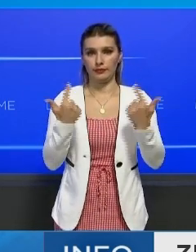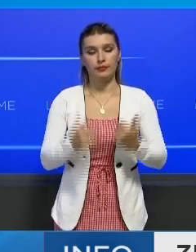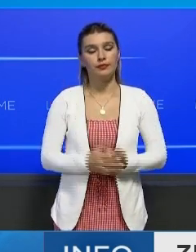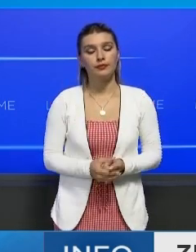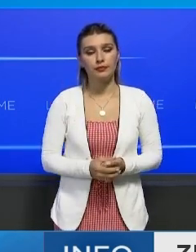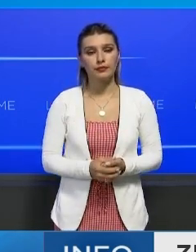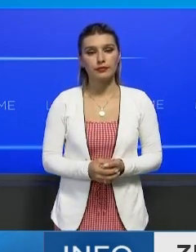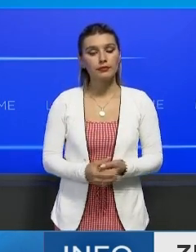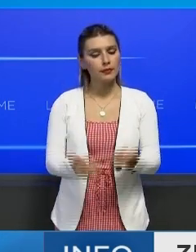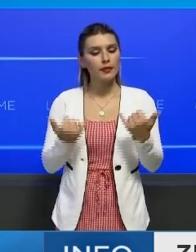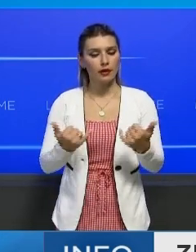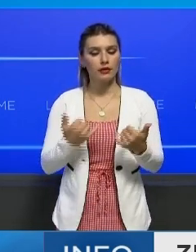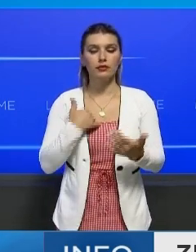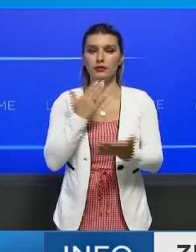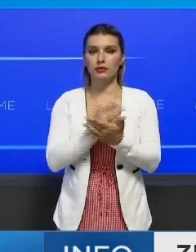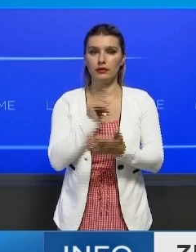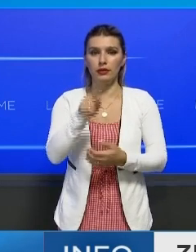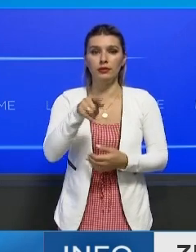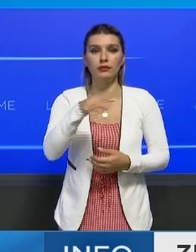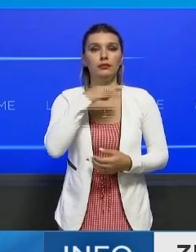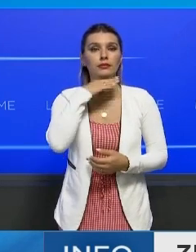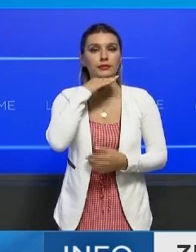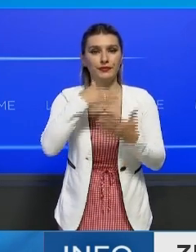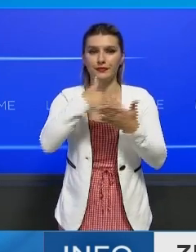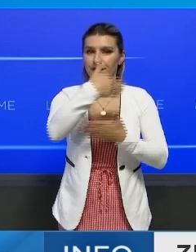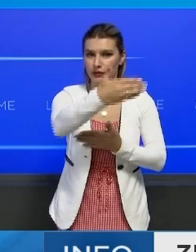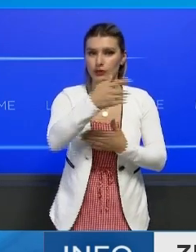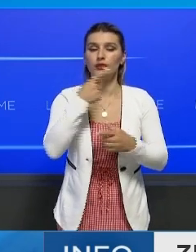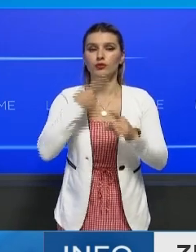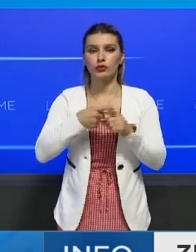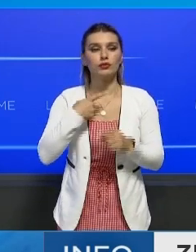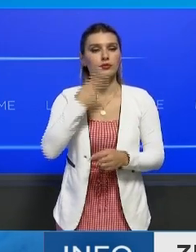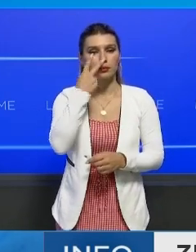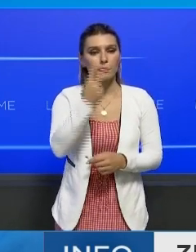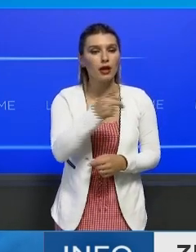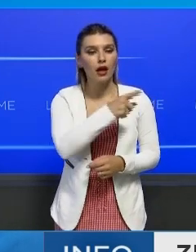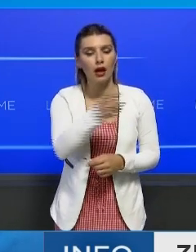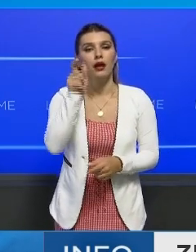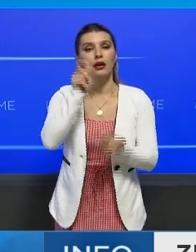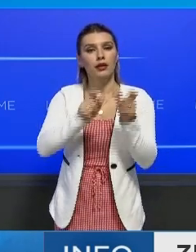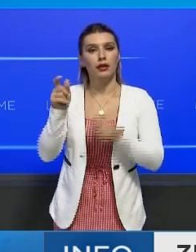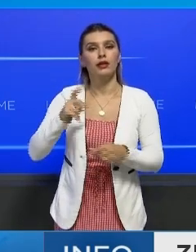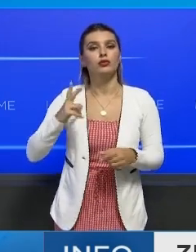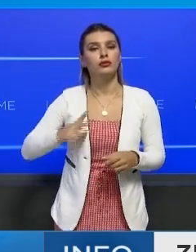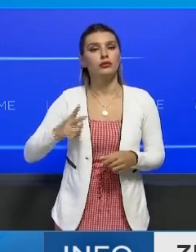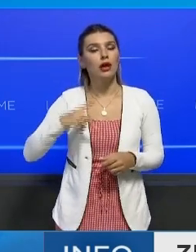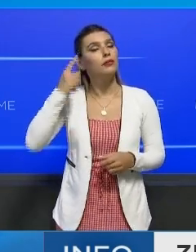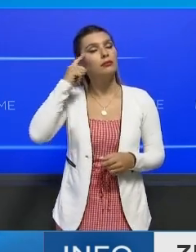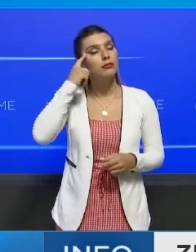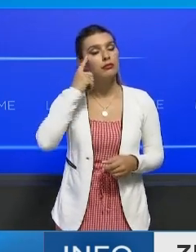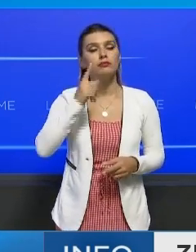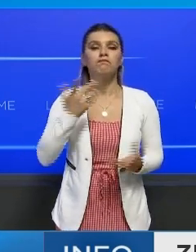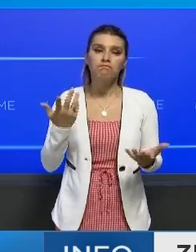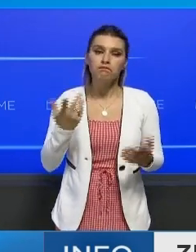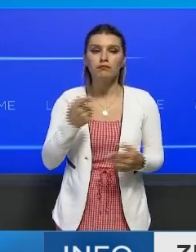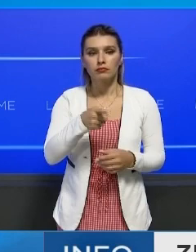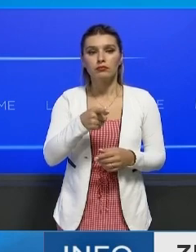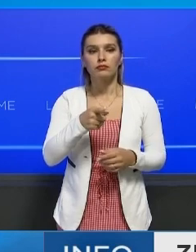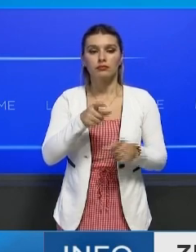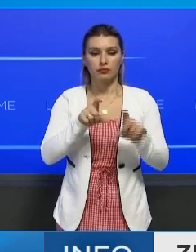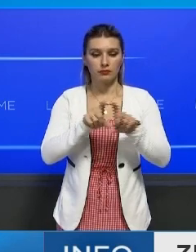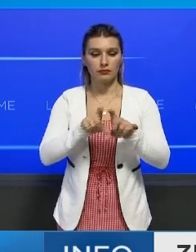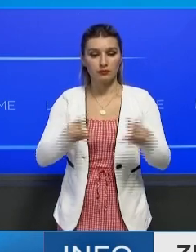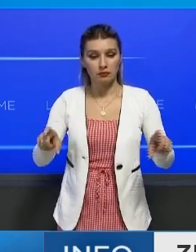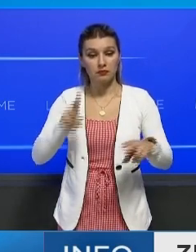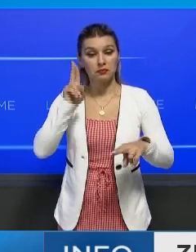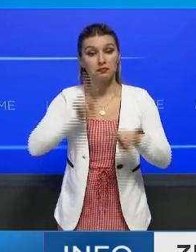dhe ne sot vizituam pjesën veriore të Mitrovicës dhe pam që disa banor shprehën të bindur se nuk të ta implementojnë një